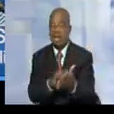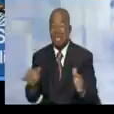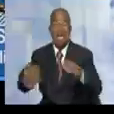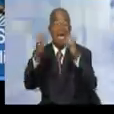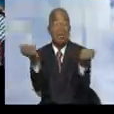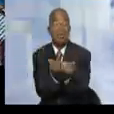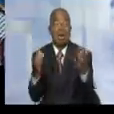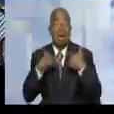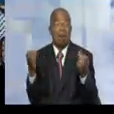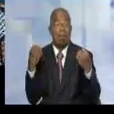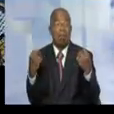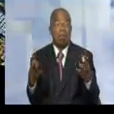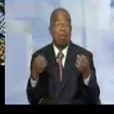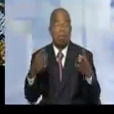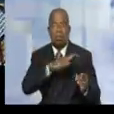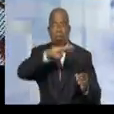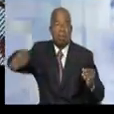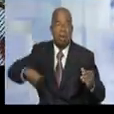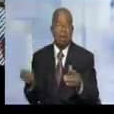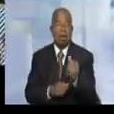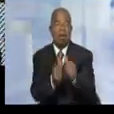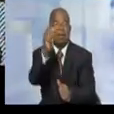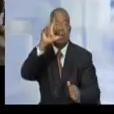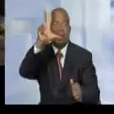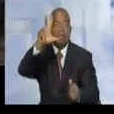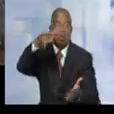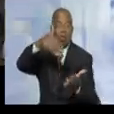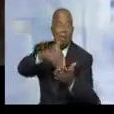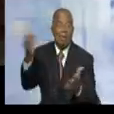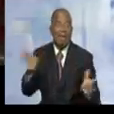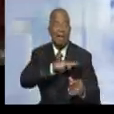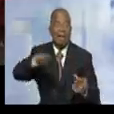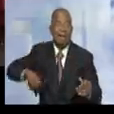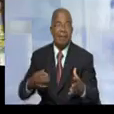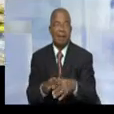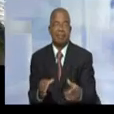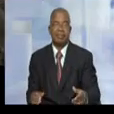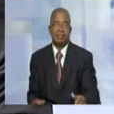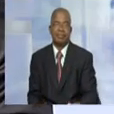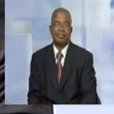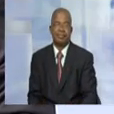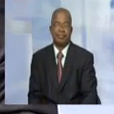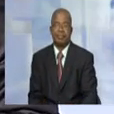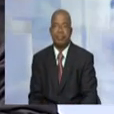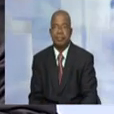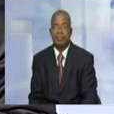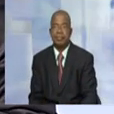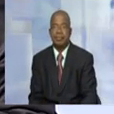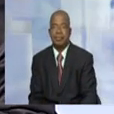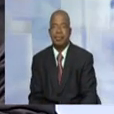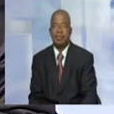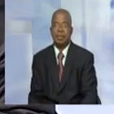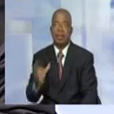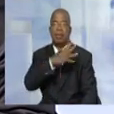des coopératives du vivrier de Côte d'Ivoire est représentée dans les différentes régions du pays. L'ANADE